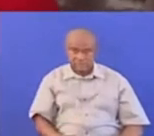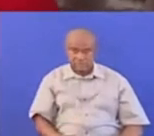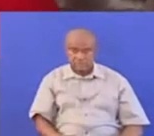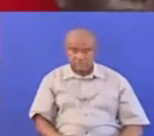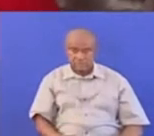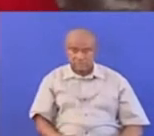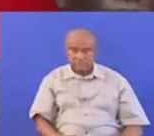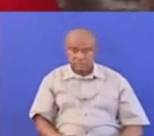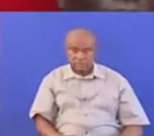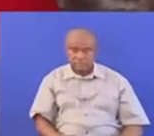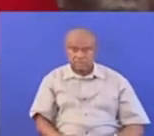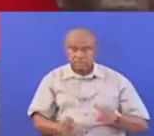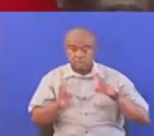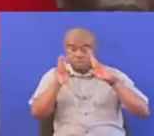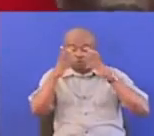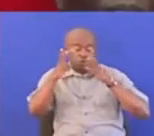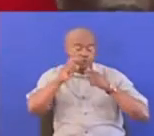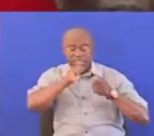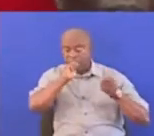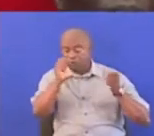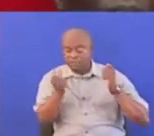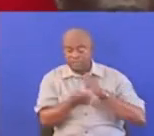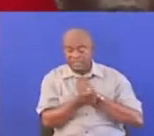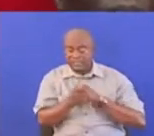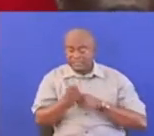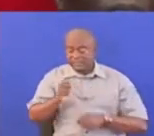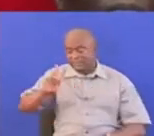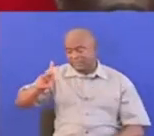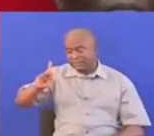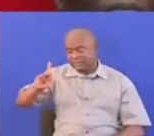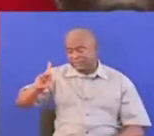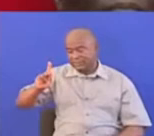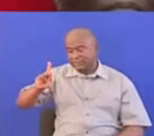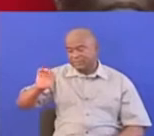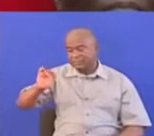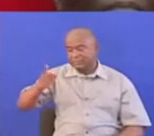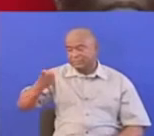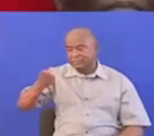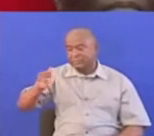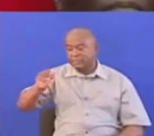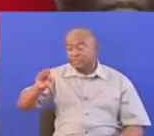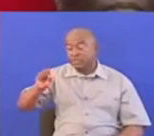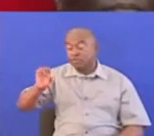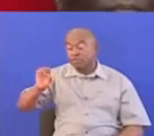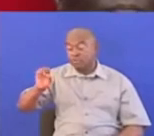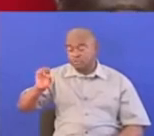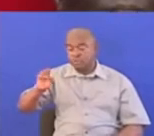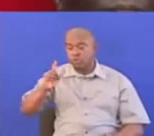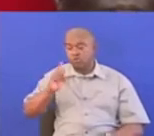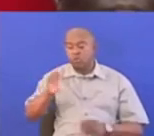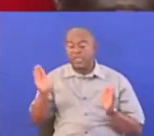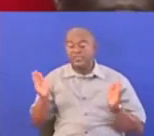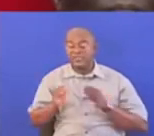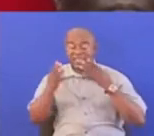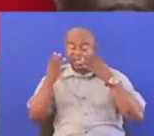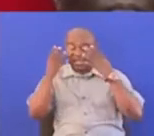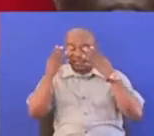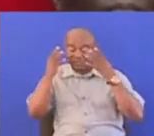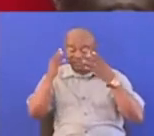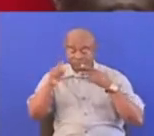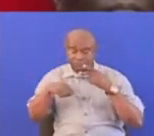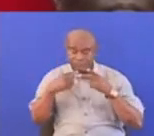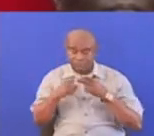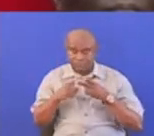Hoja ya kuibadilisha Kigosi kuwa hifadhi ya misitu na hoja